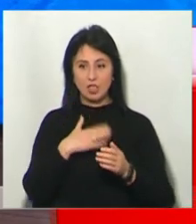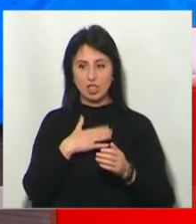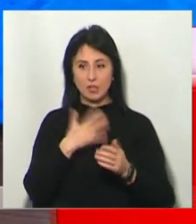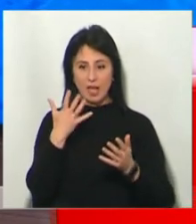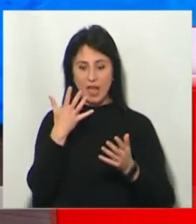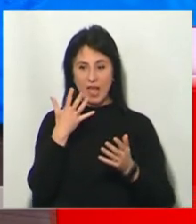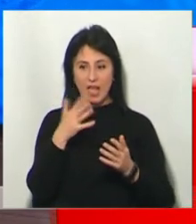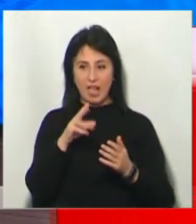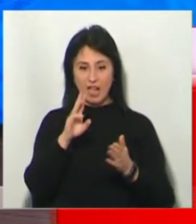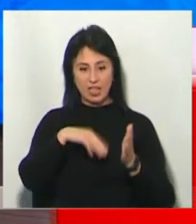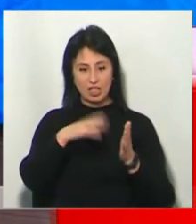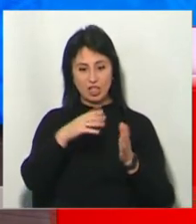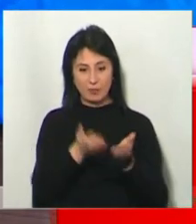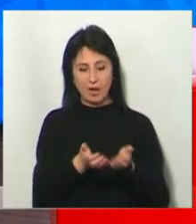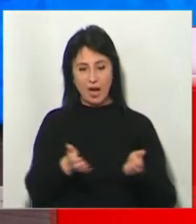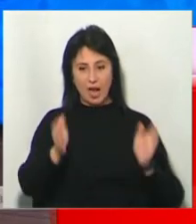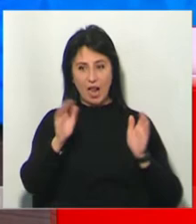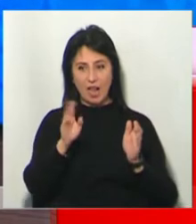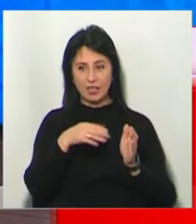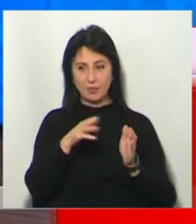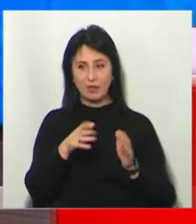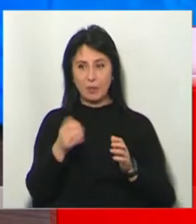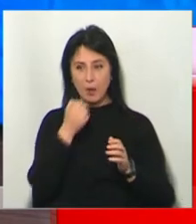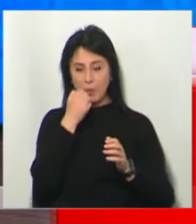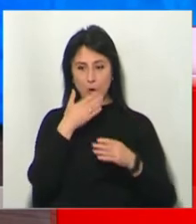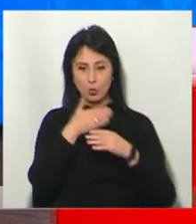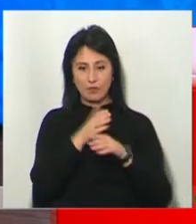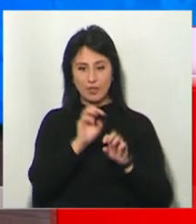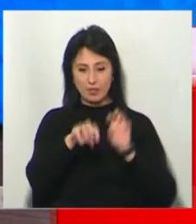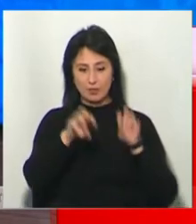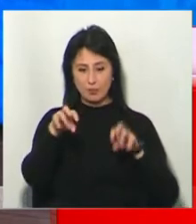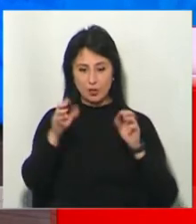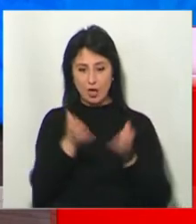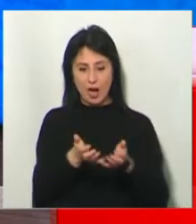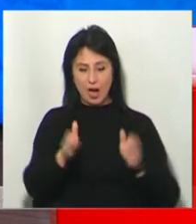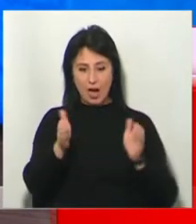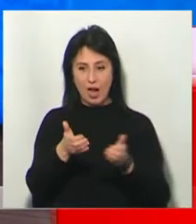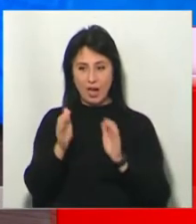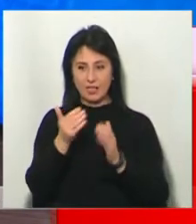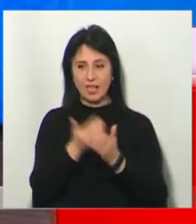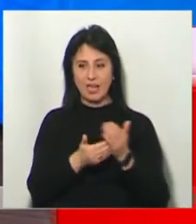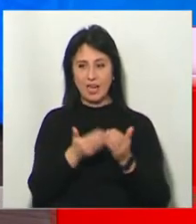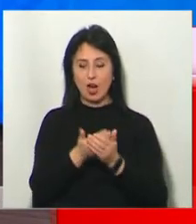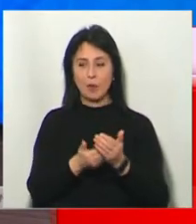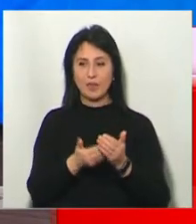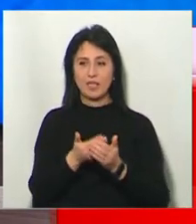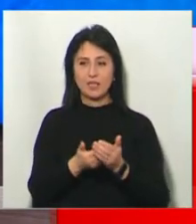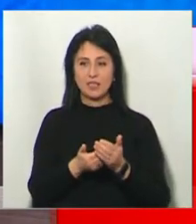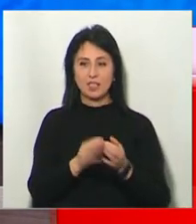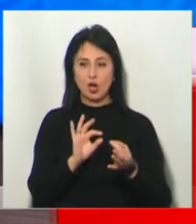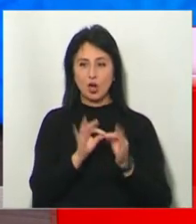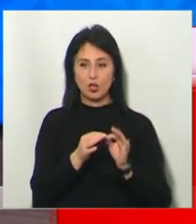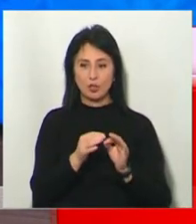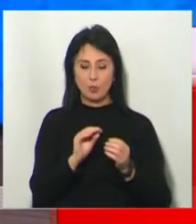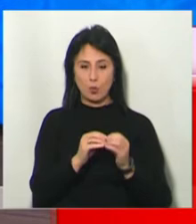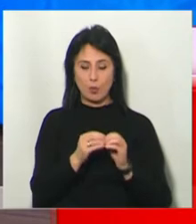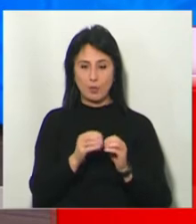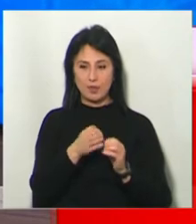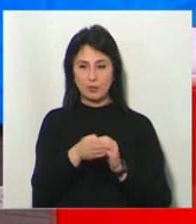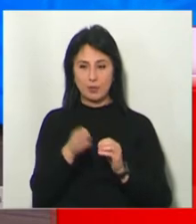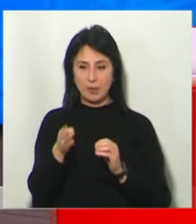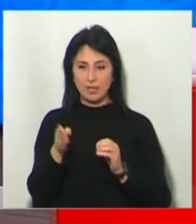ჩემი ხელით შევღებ ეს კალათები, ამ პროდუქტებს ვანაწილებდით ხოლმე კალათებში რეკომენდაციით კონკრეტულ